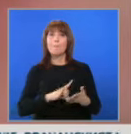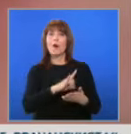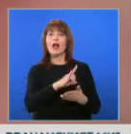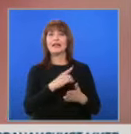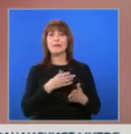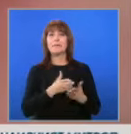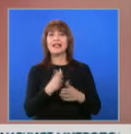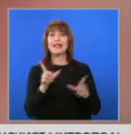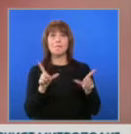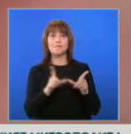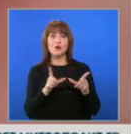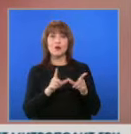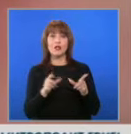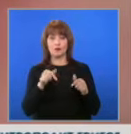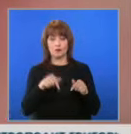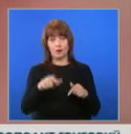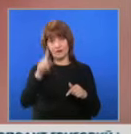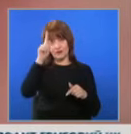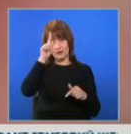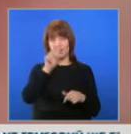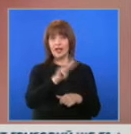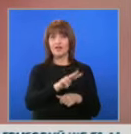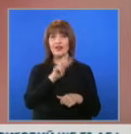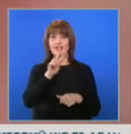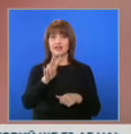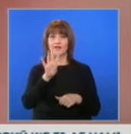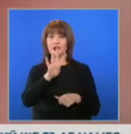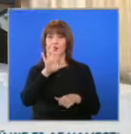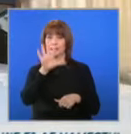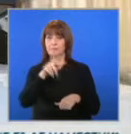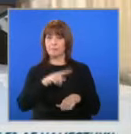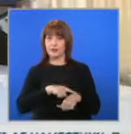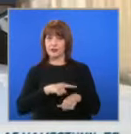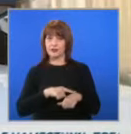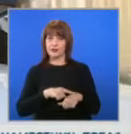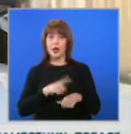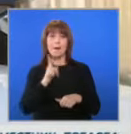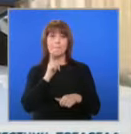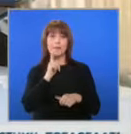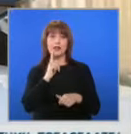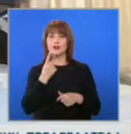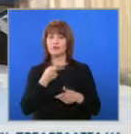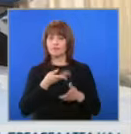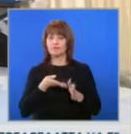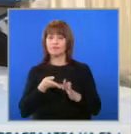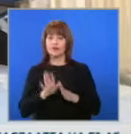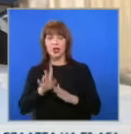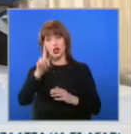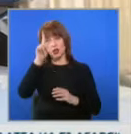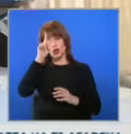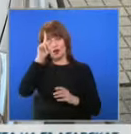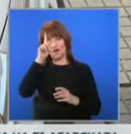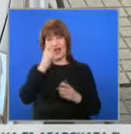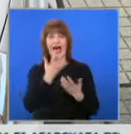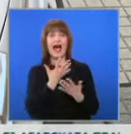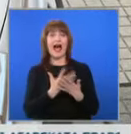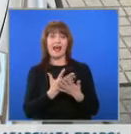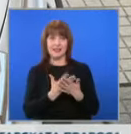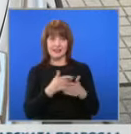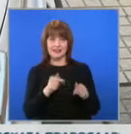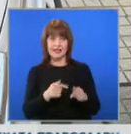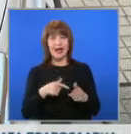Мюнхен. Самолетът каца на летище София в 22:45. След това мъжът ще бъде отведен в столичния следствен арест, а